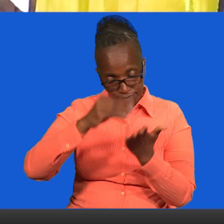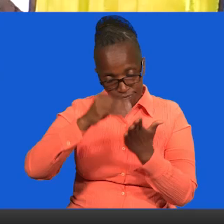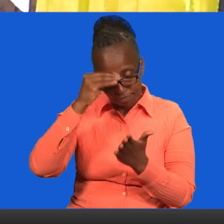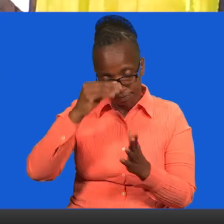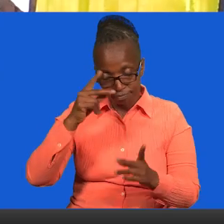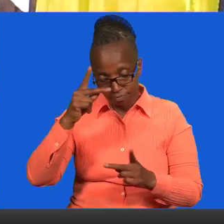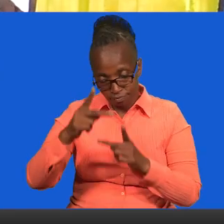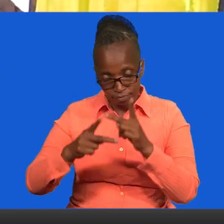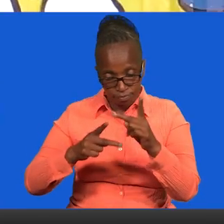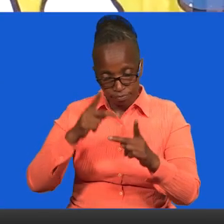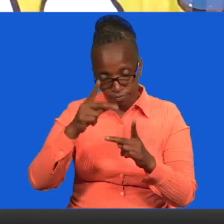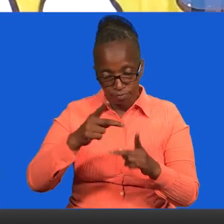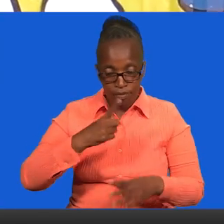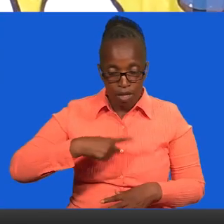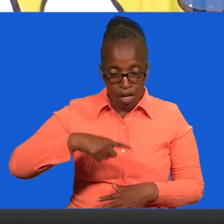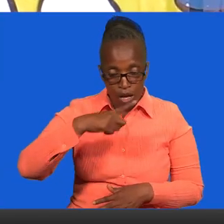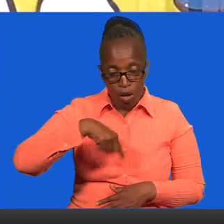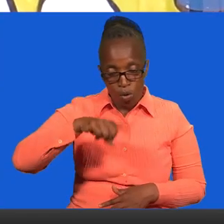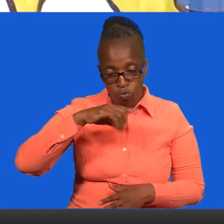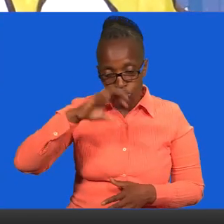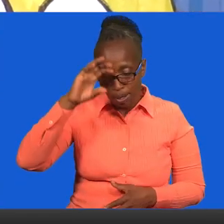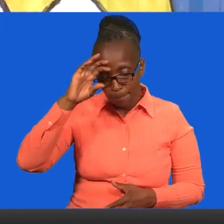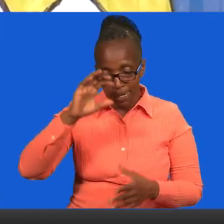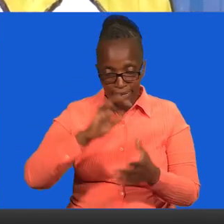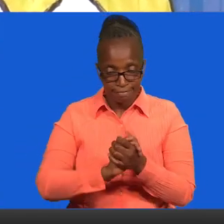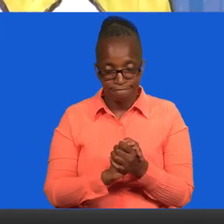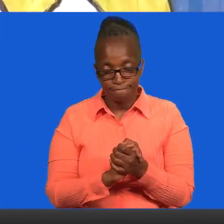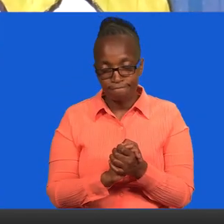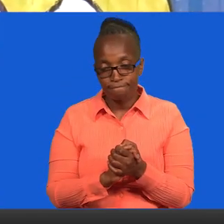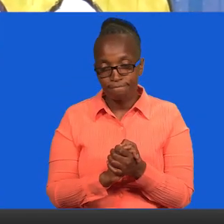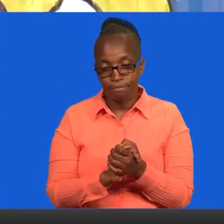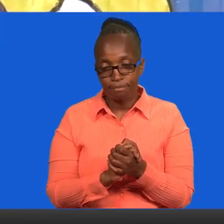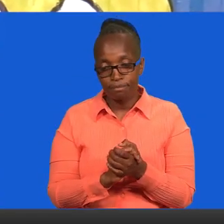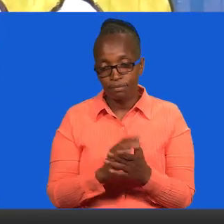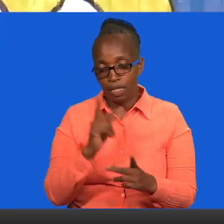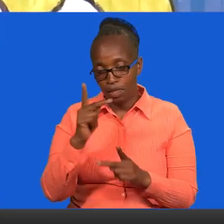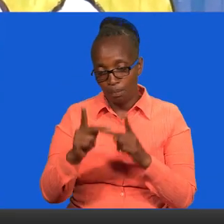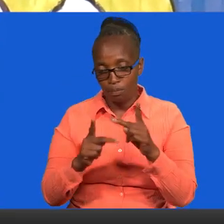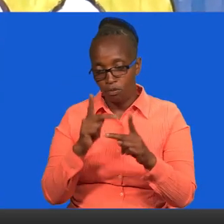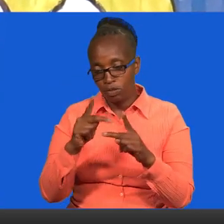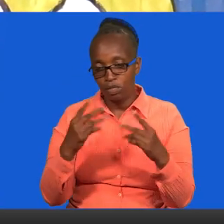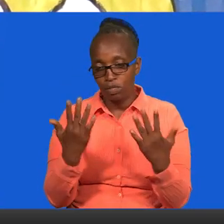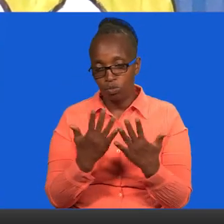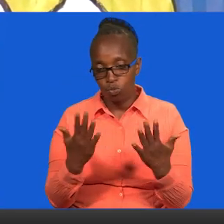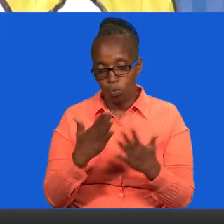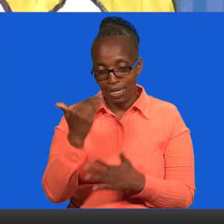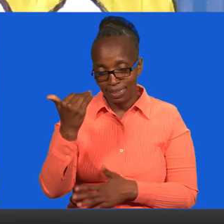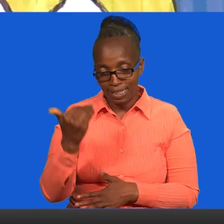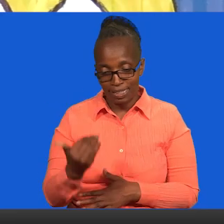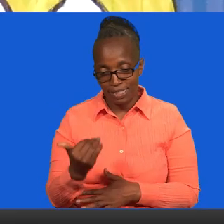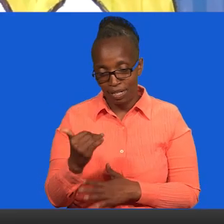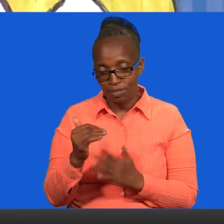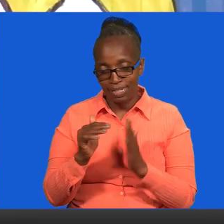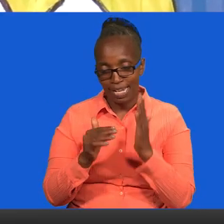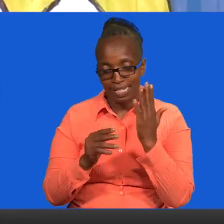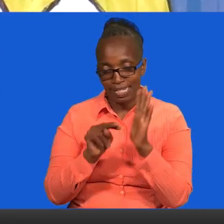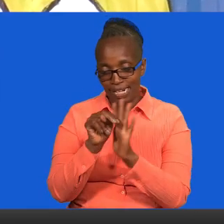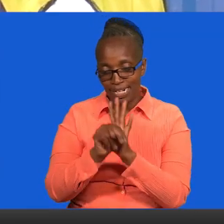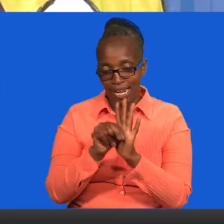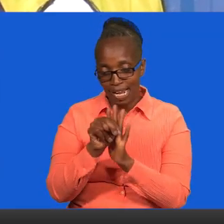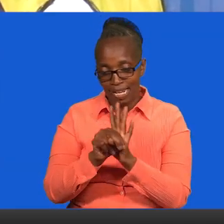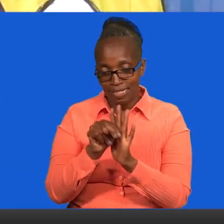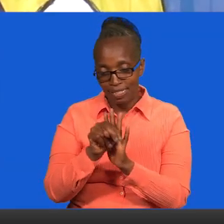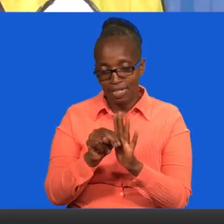the learning process. Kama Baina, we believe in a personalized level of education where each child